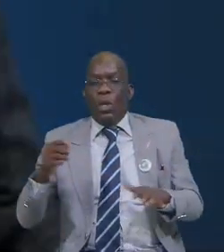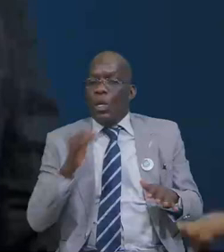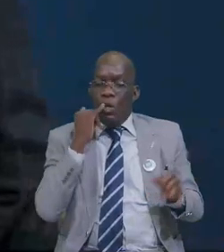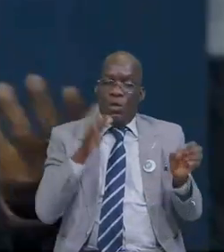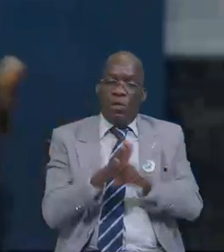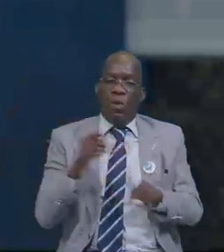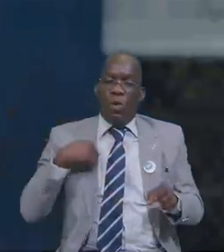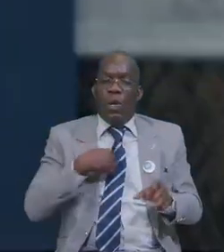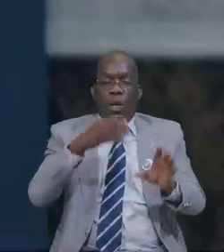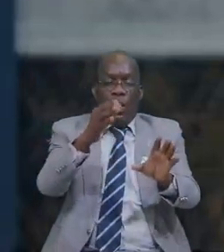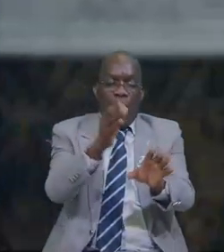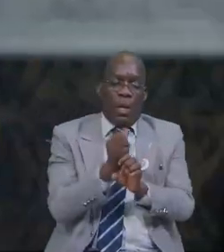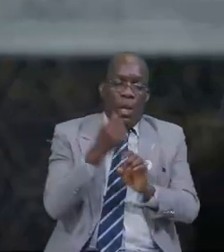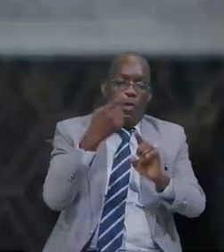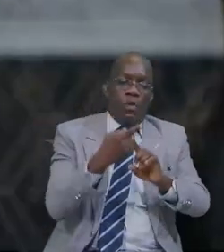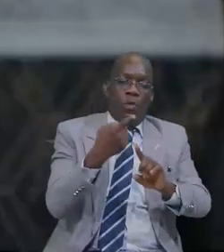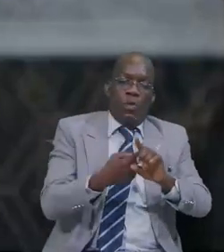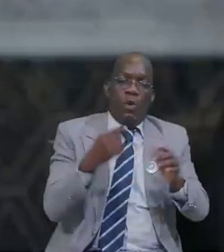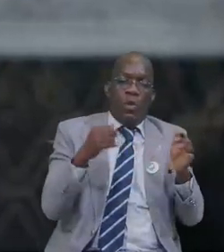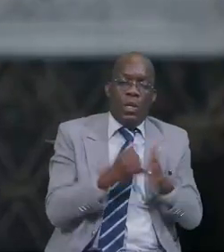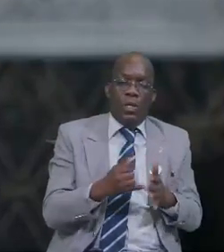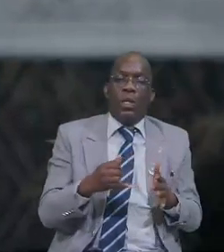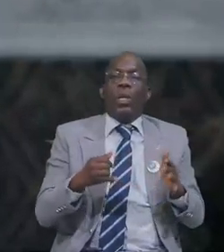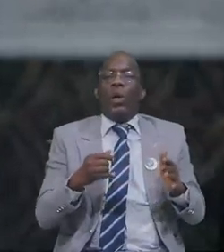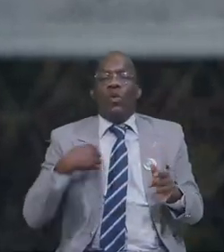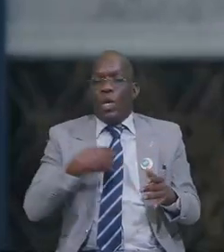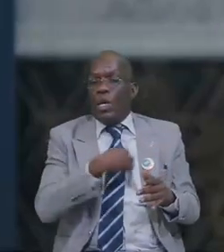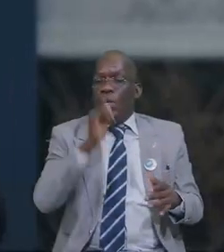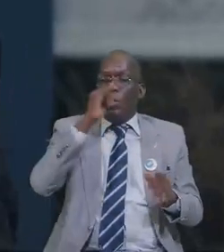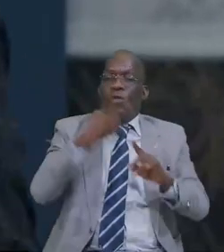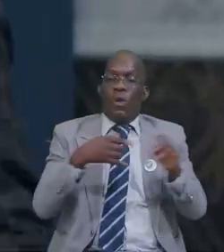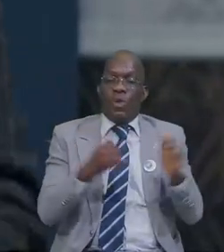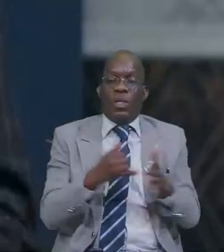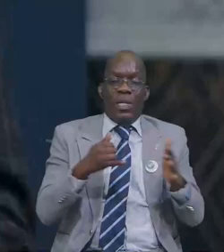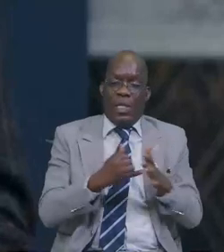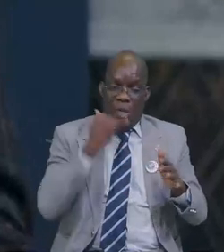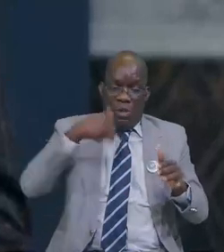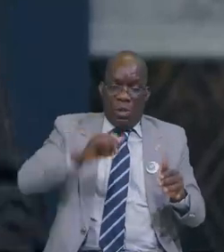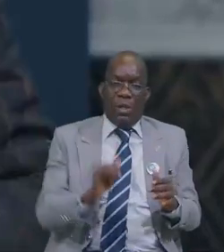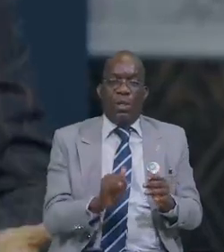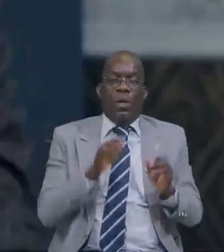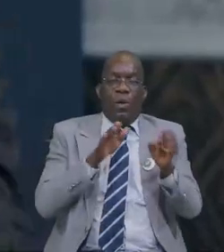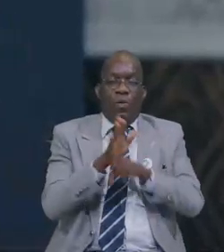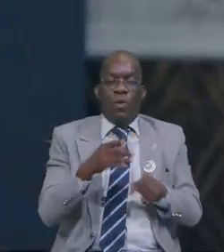qui est plein, nous en buvons. Nous prenons assez d'eau que nous voulons et c'est toujours plein.